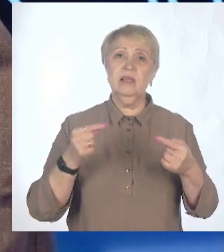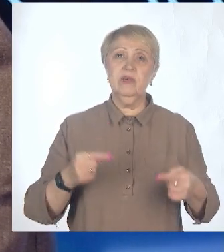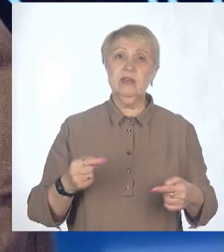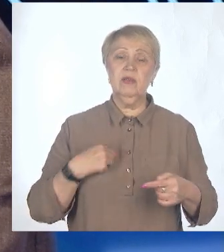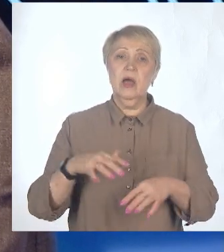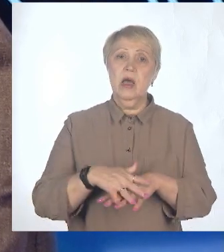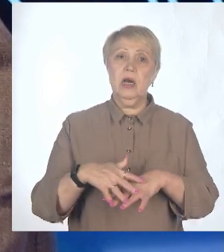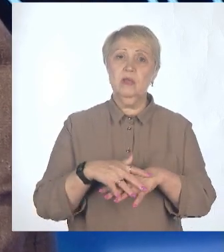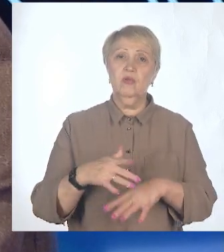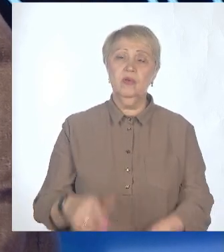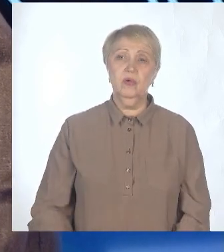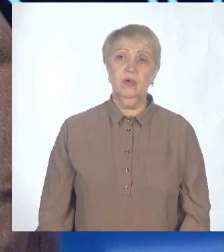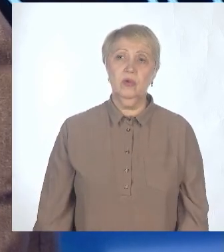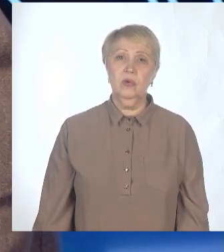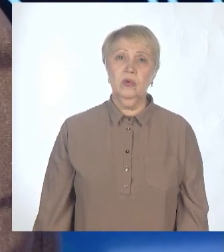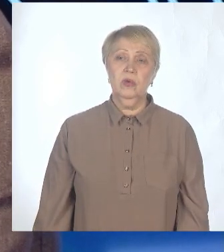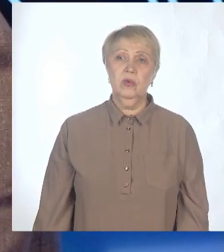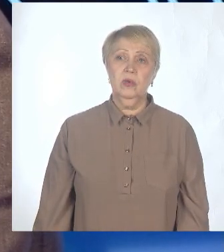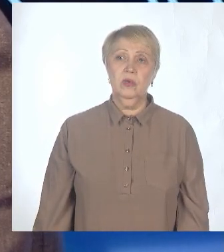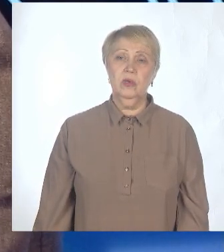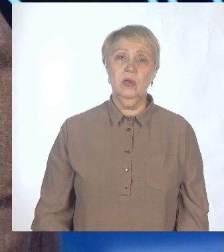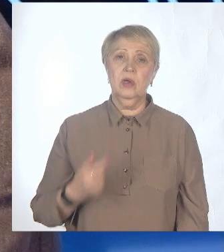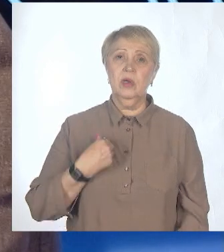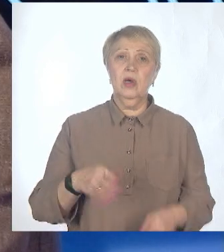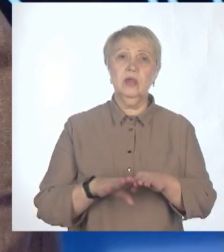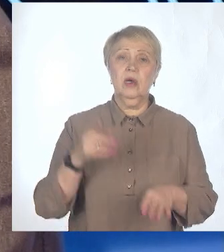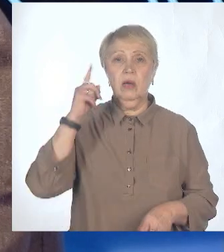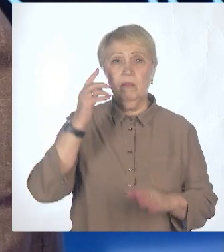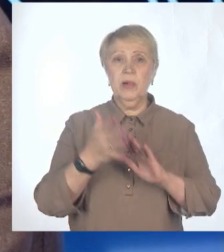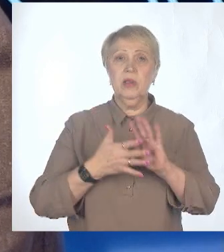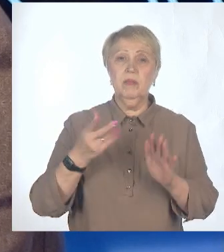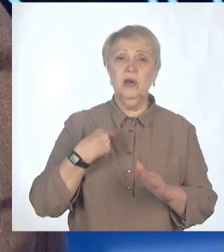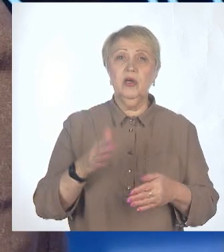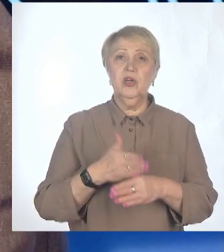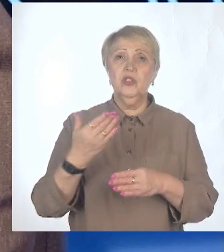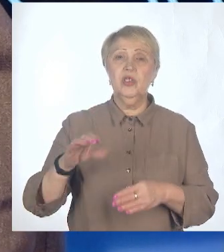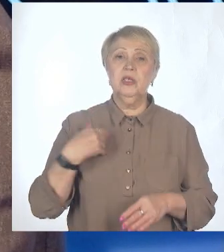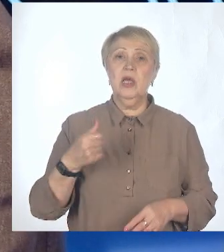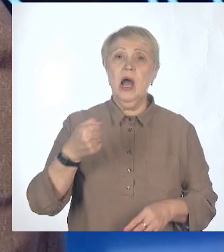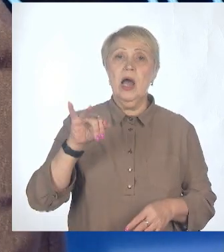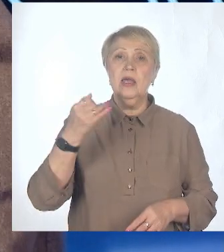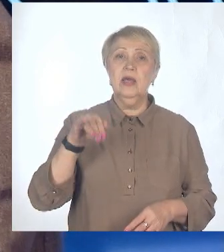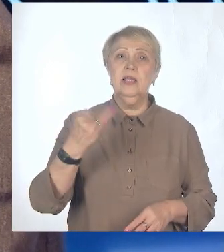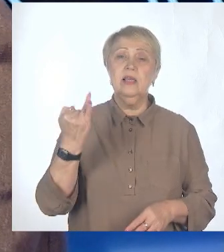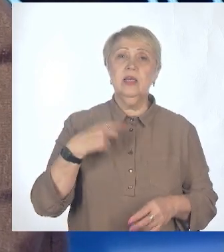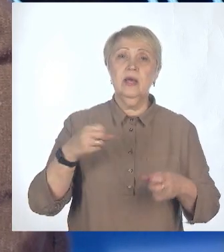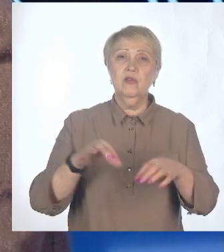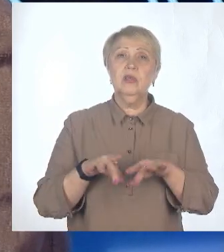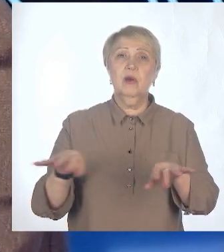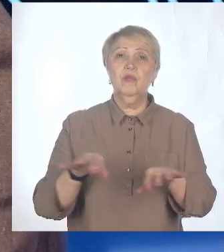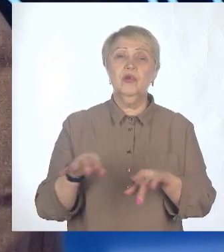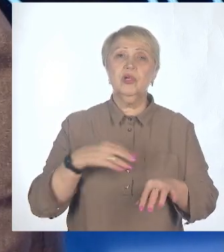просто такая картина, что да, часть IT-специалистов работала где-то на аутсорсе с западными